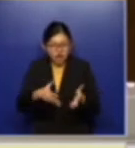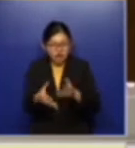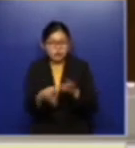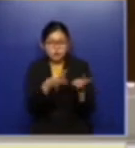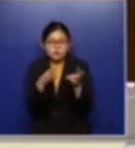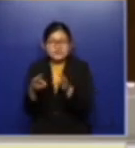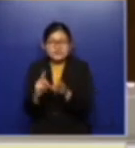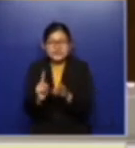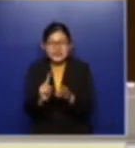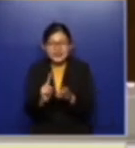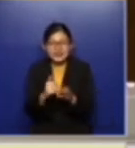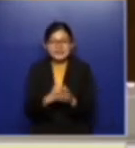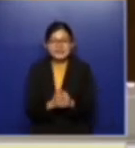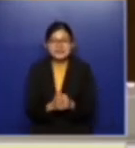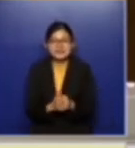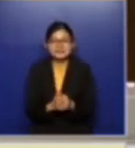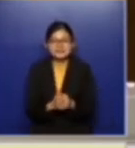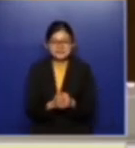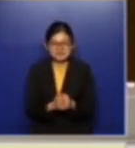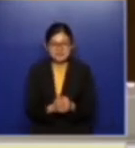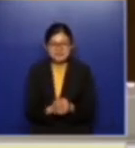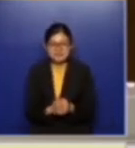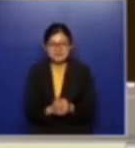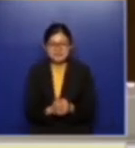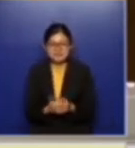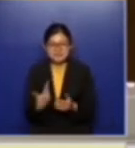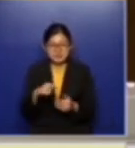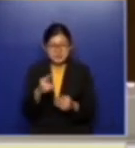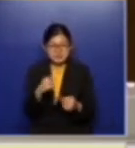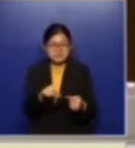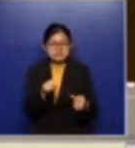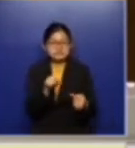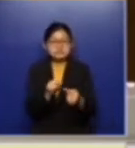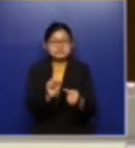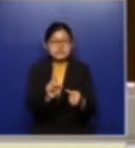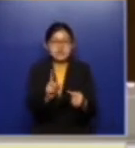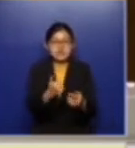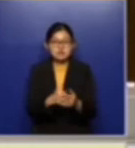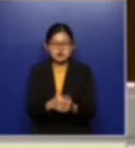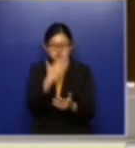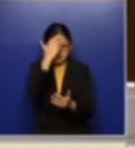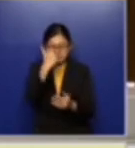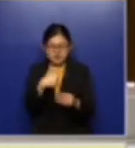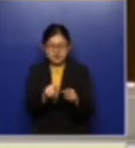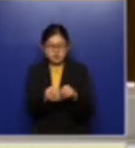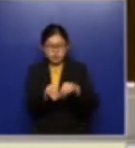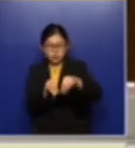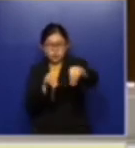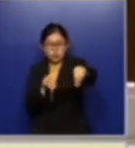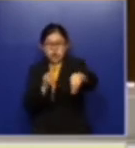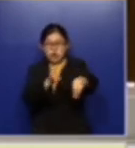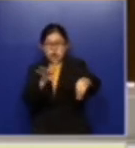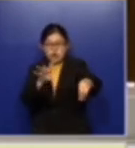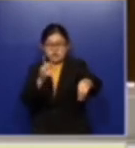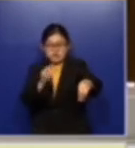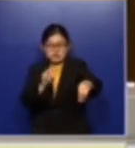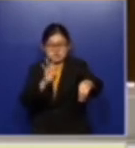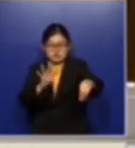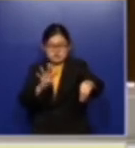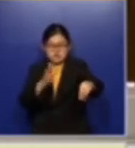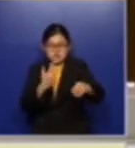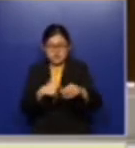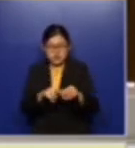อกเนี่ยไปถึงท่านเนี่ยนิดเดียวเพราะ134กิโลเนี่ยไปเข้าเขตจังหวัดส